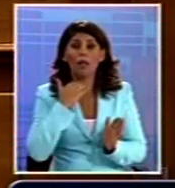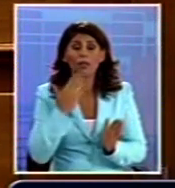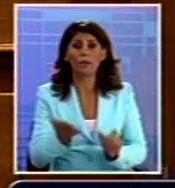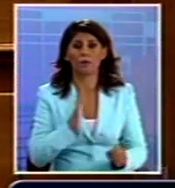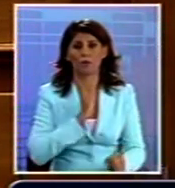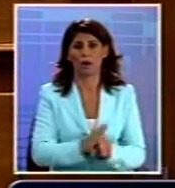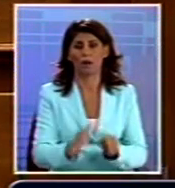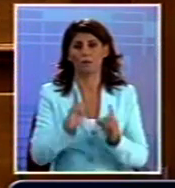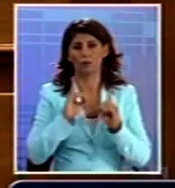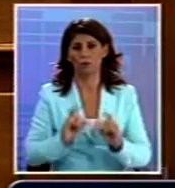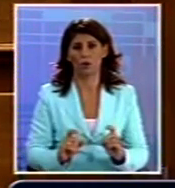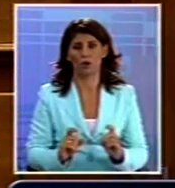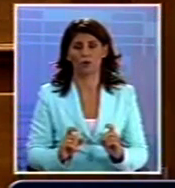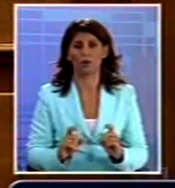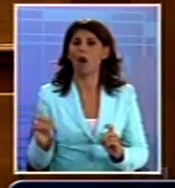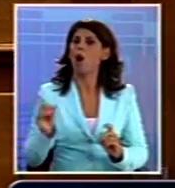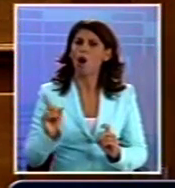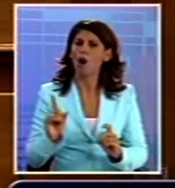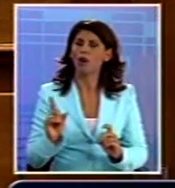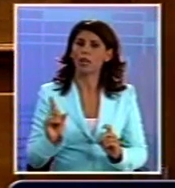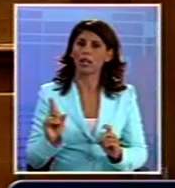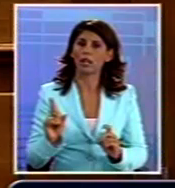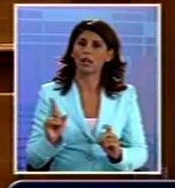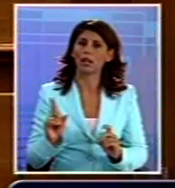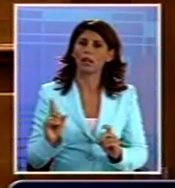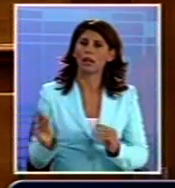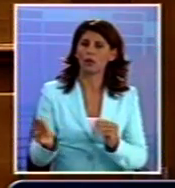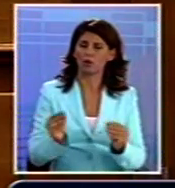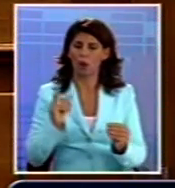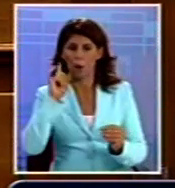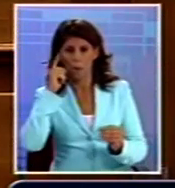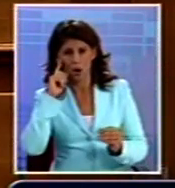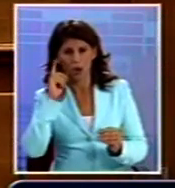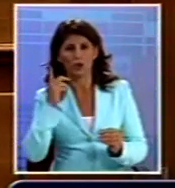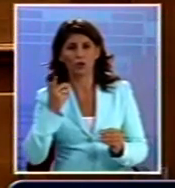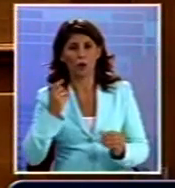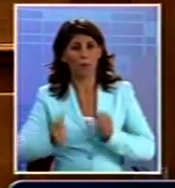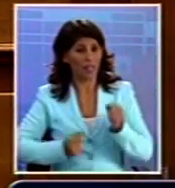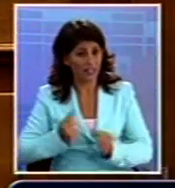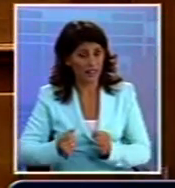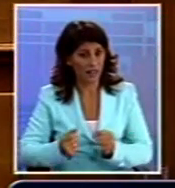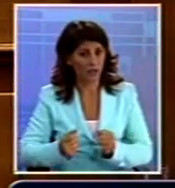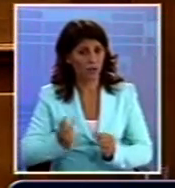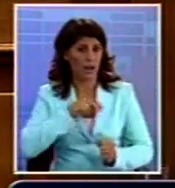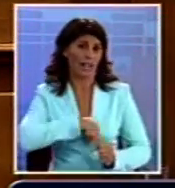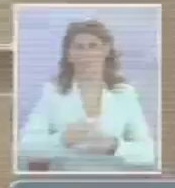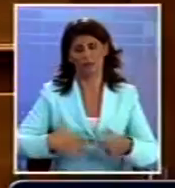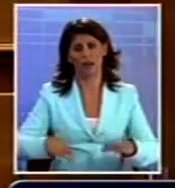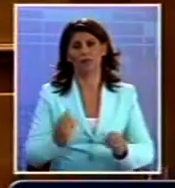να καλύψουν τις υποχρεώσεις τους. Όχι για τους επιτίδιους που τυχόν θα σπεύσουν να